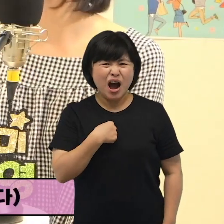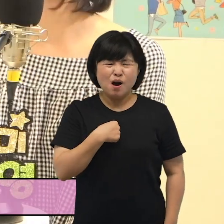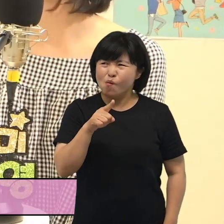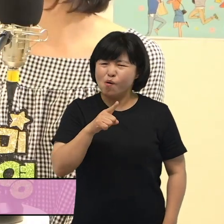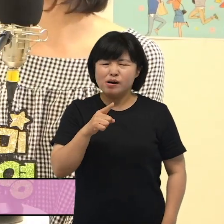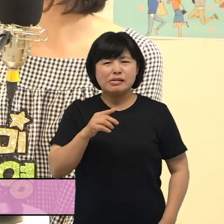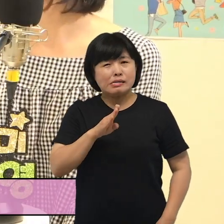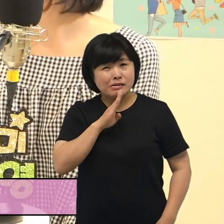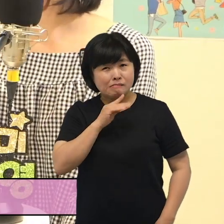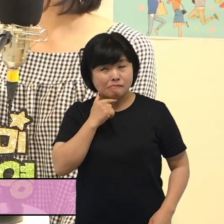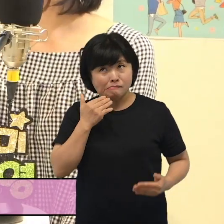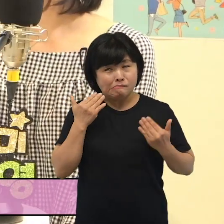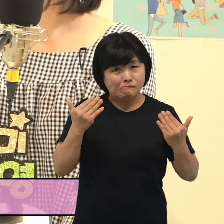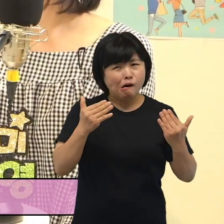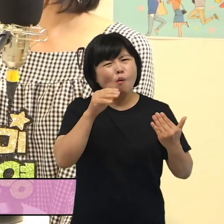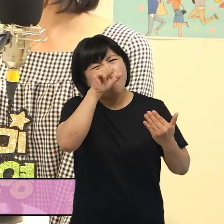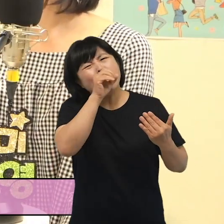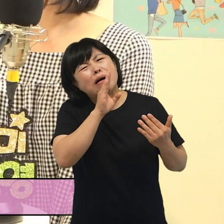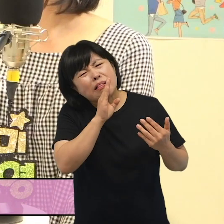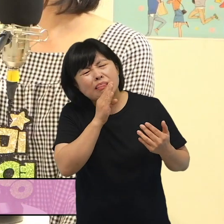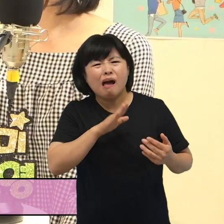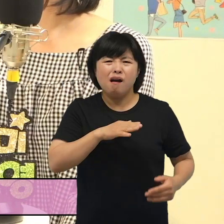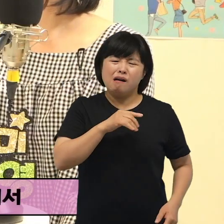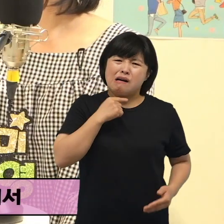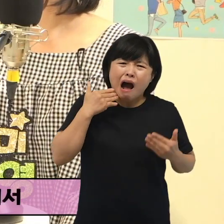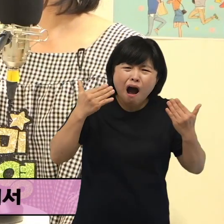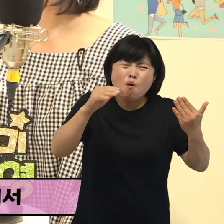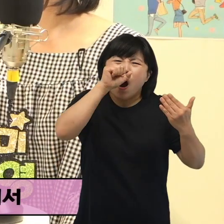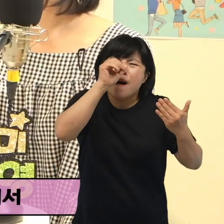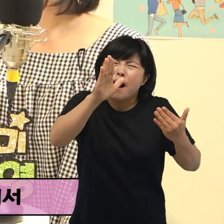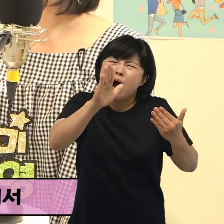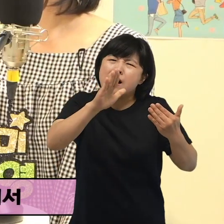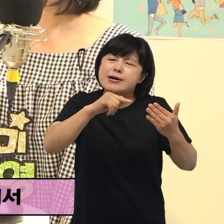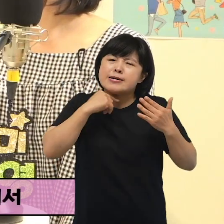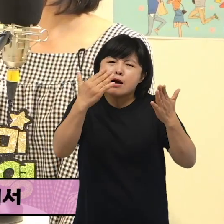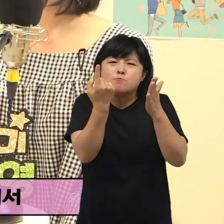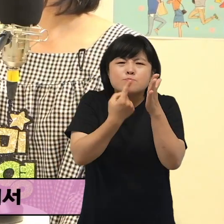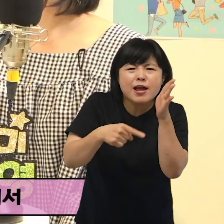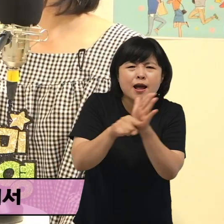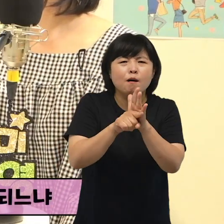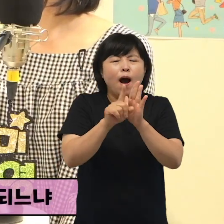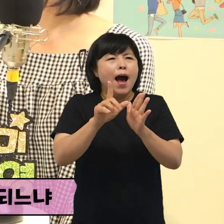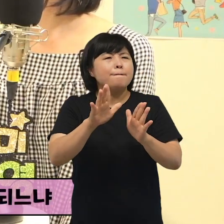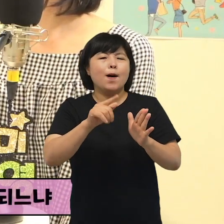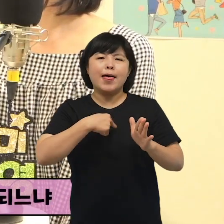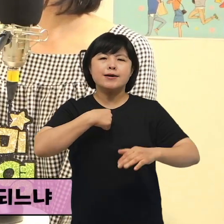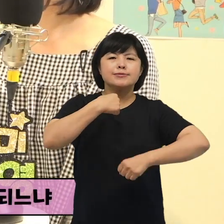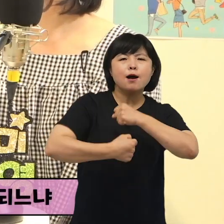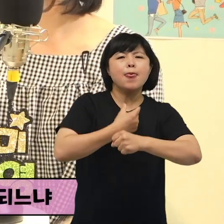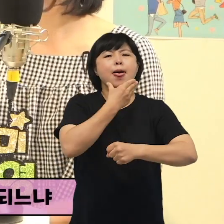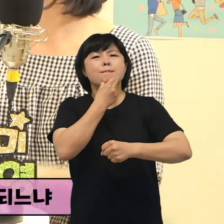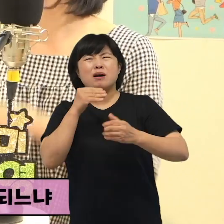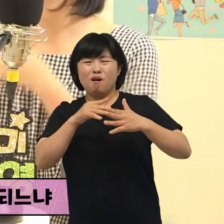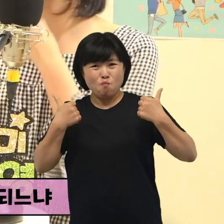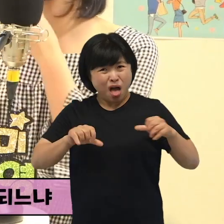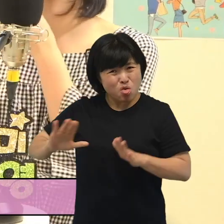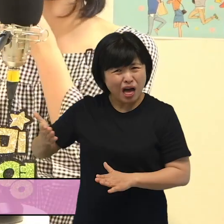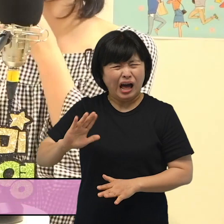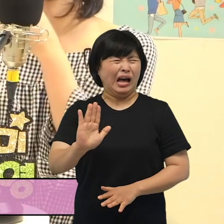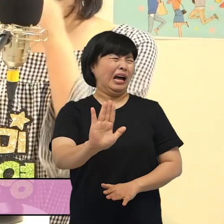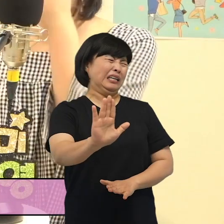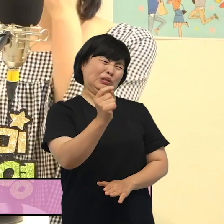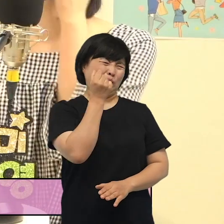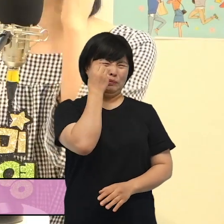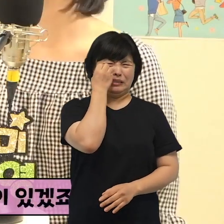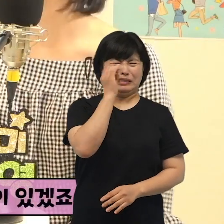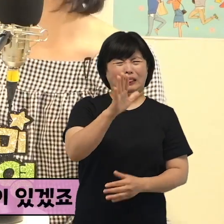그러니까 이게 뭔가 사실 희생 좋죠. 희생 좋은데 이 희생을 하기 위해서 나의 자유와 행복까지 포기해야 되느냐?